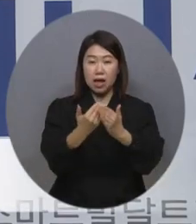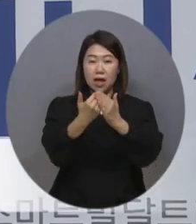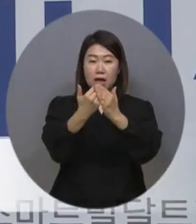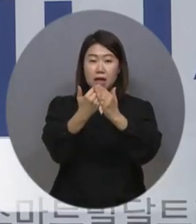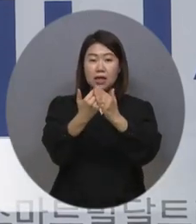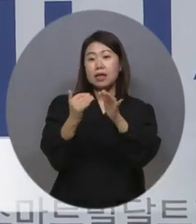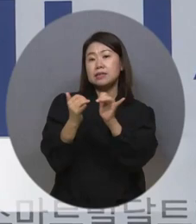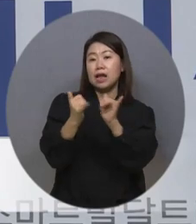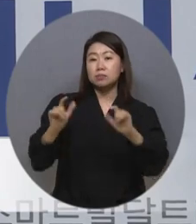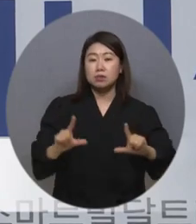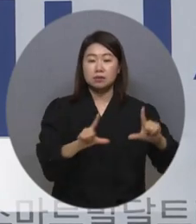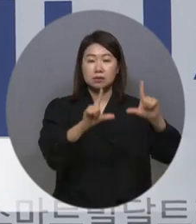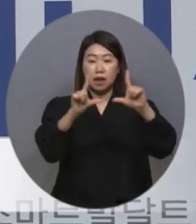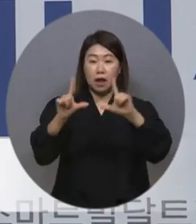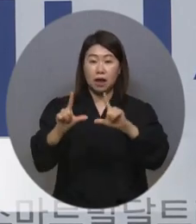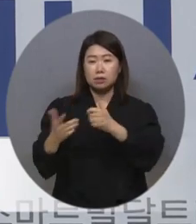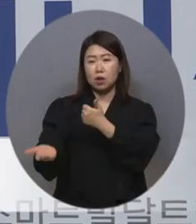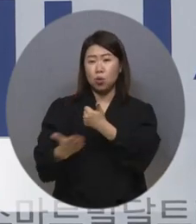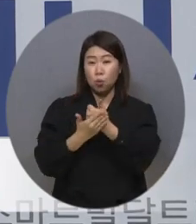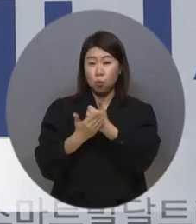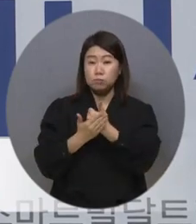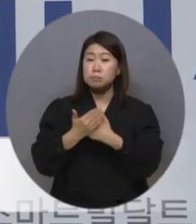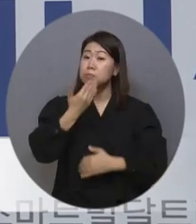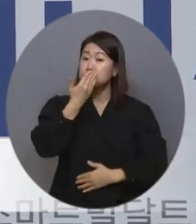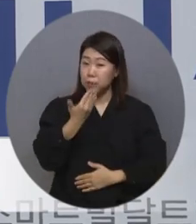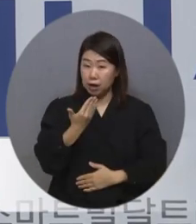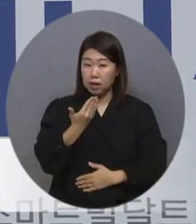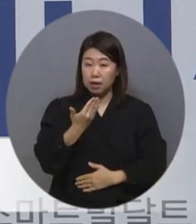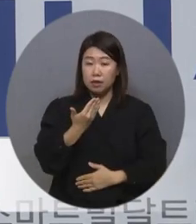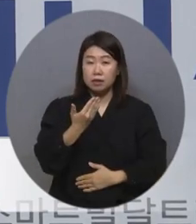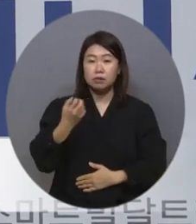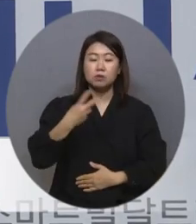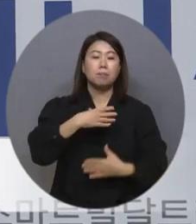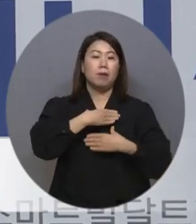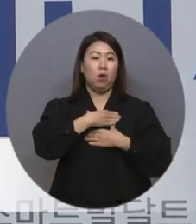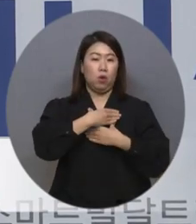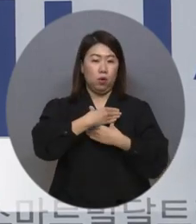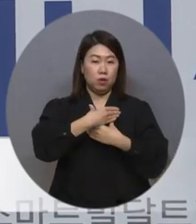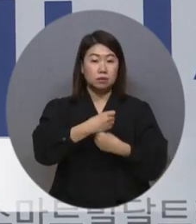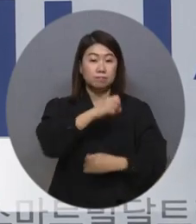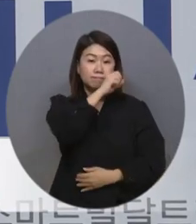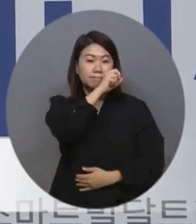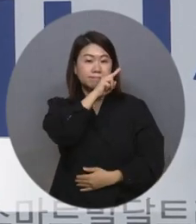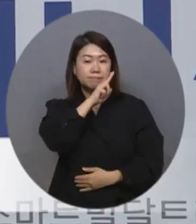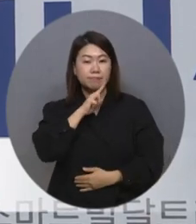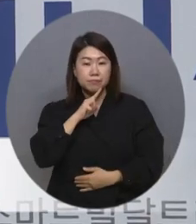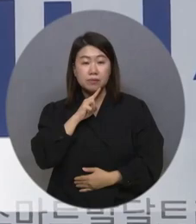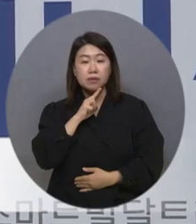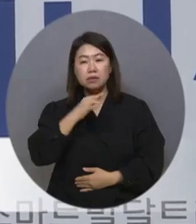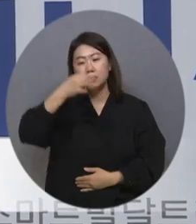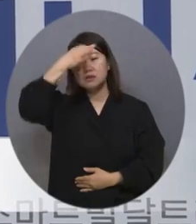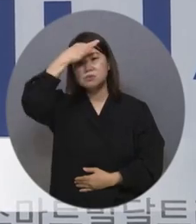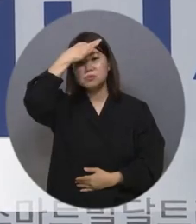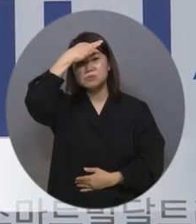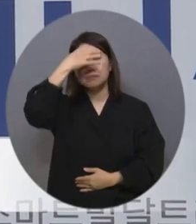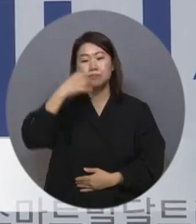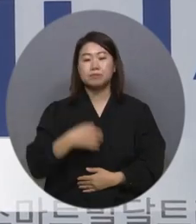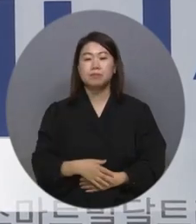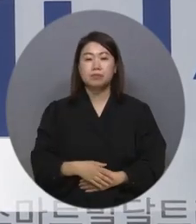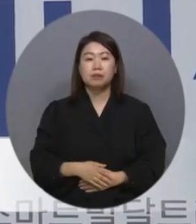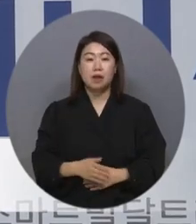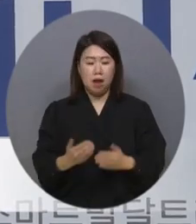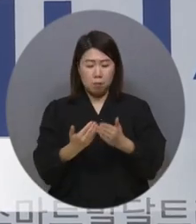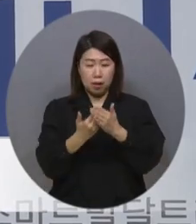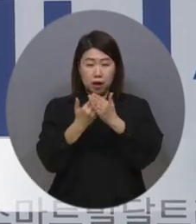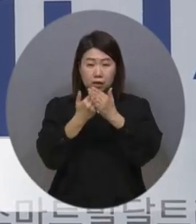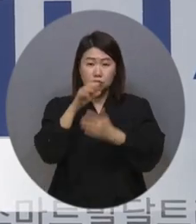사람들이 살아가는 데 굉장히 도움도 되고 편리해지고 하는 그런 기술들이죠. 발달